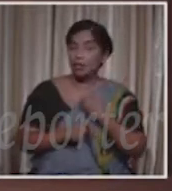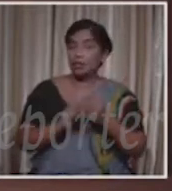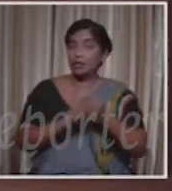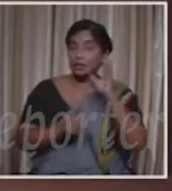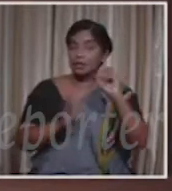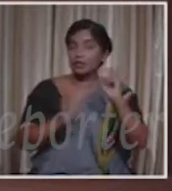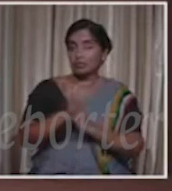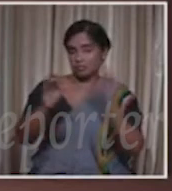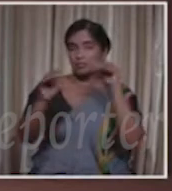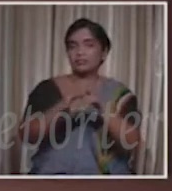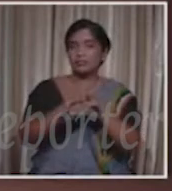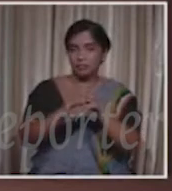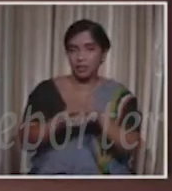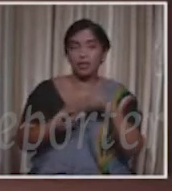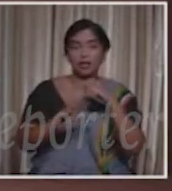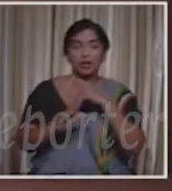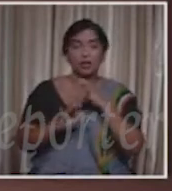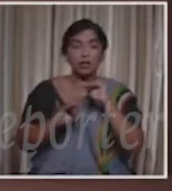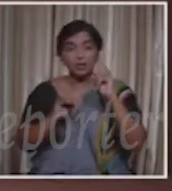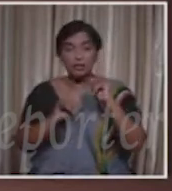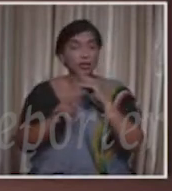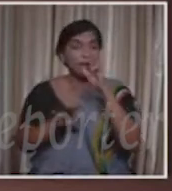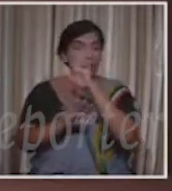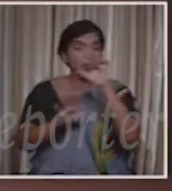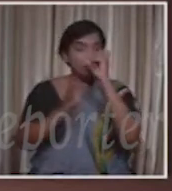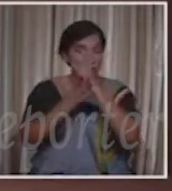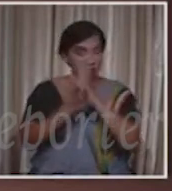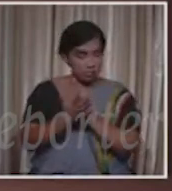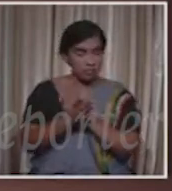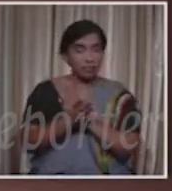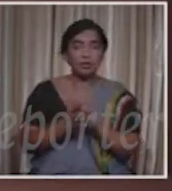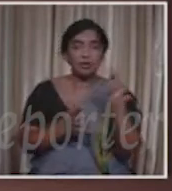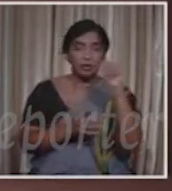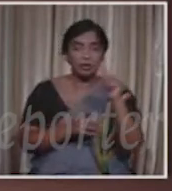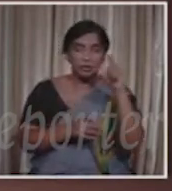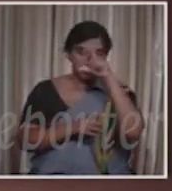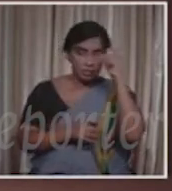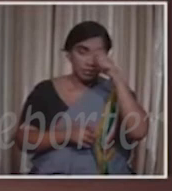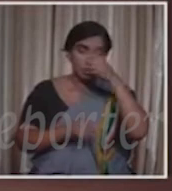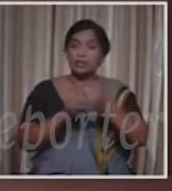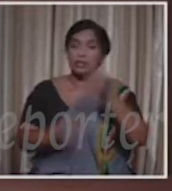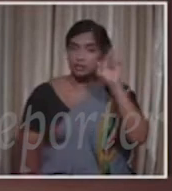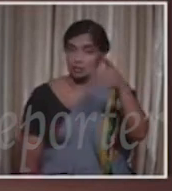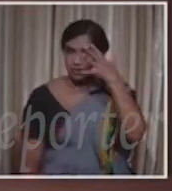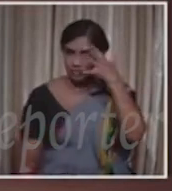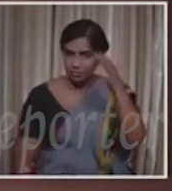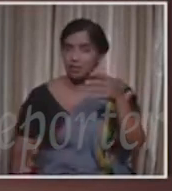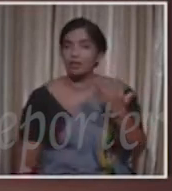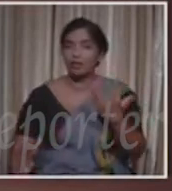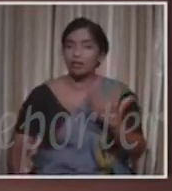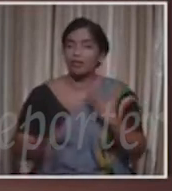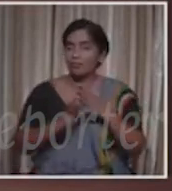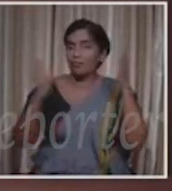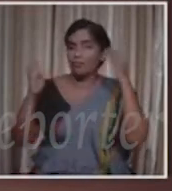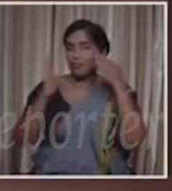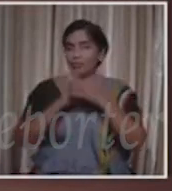විධායක සභාව නියෝජනය කරා යන් කවරක් ප්‍රතිසහනවේ 19 වෙනි සංශෝධනයත් මෛත්‍රීපාල සිරිසේන හිටපු ජනාධිපතිතුමාට මතක ඇති අපි මොනතරම්